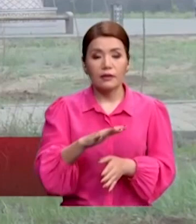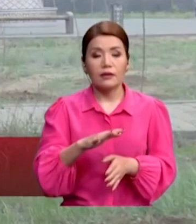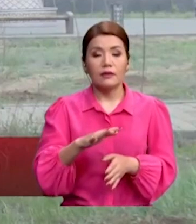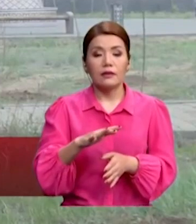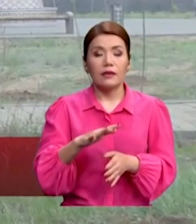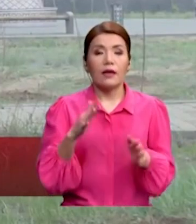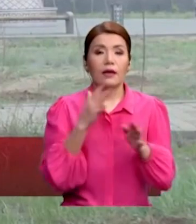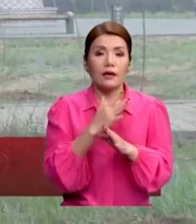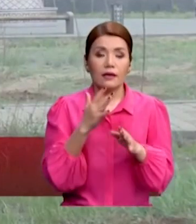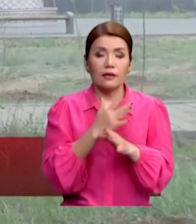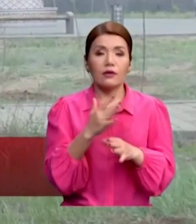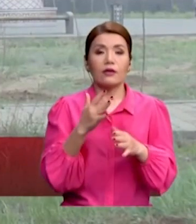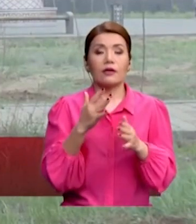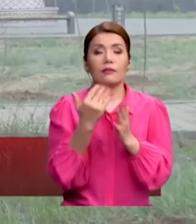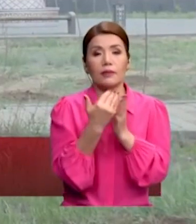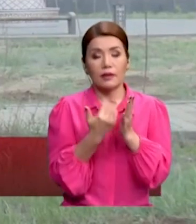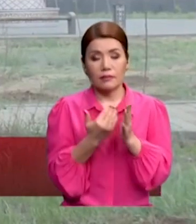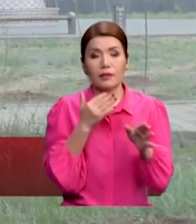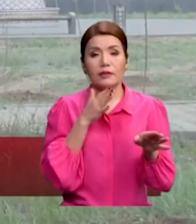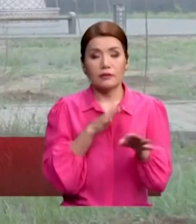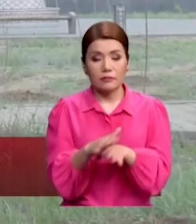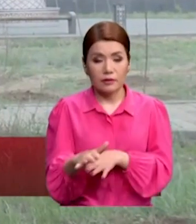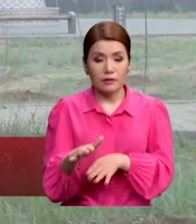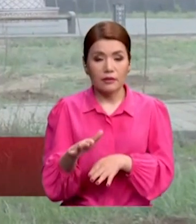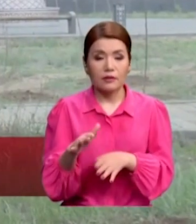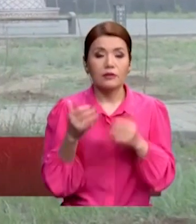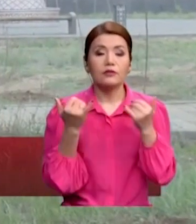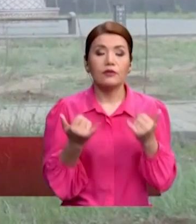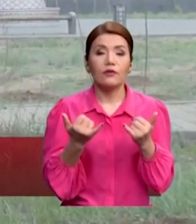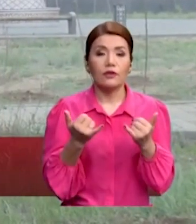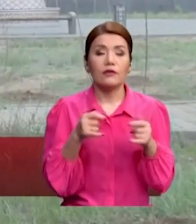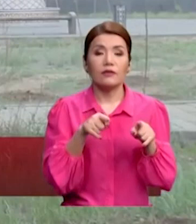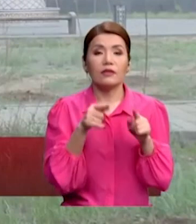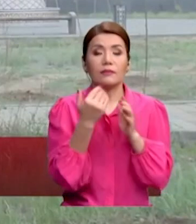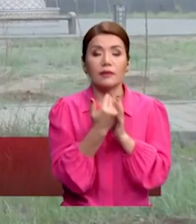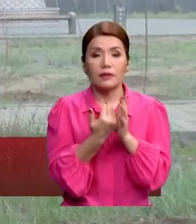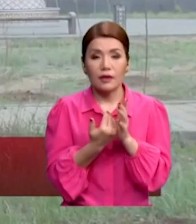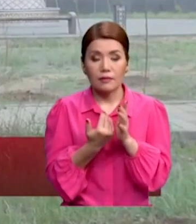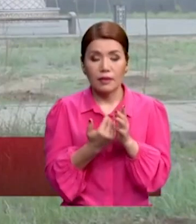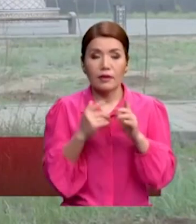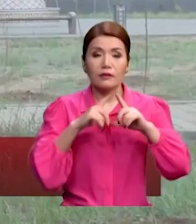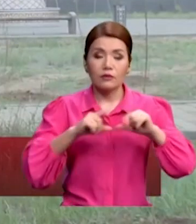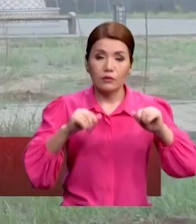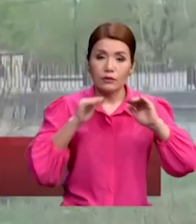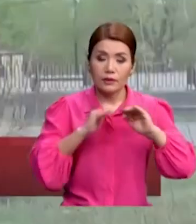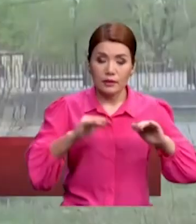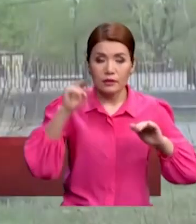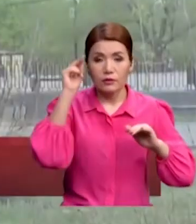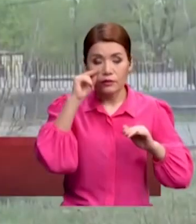аймақ экологиялық акциясы өтіп жатыр. Бүгін енді осы акцияға және де мектеп оқушылары қатысты.